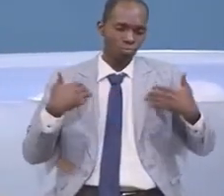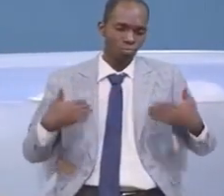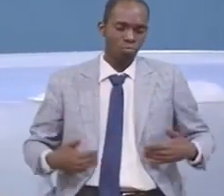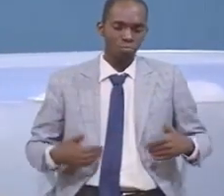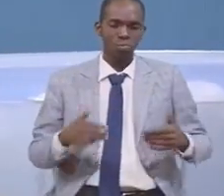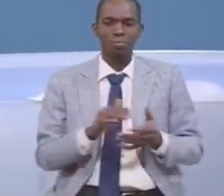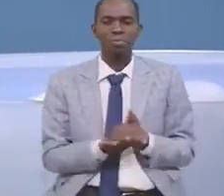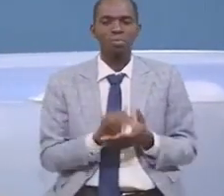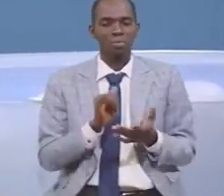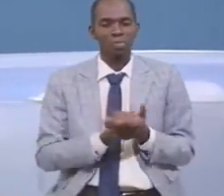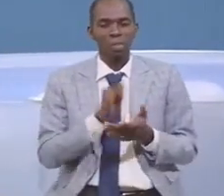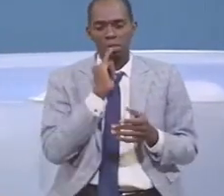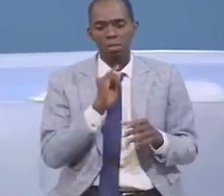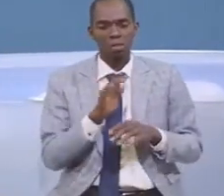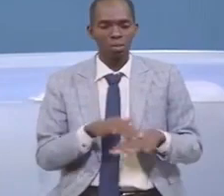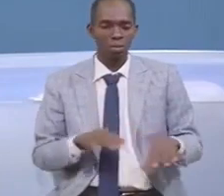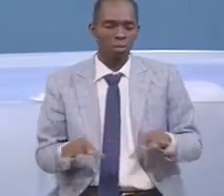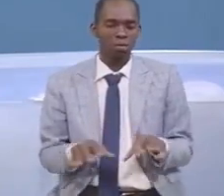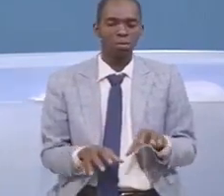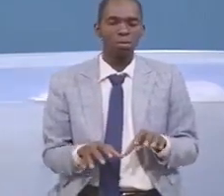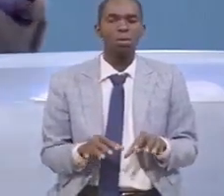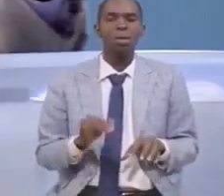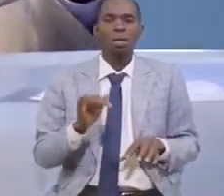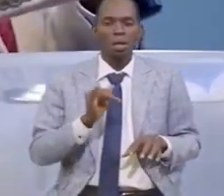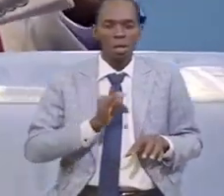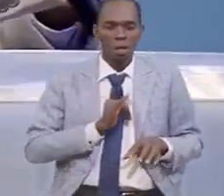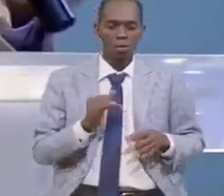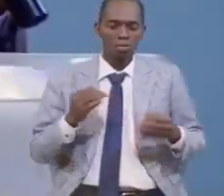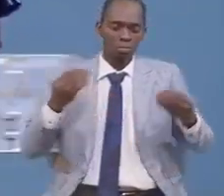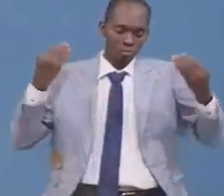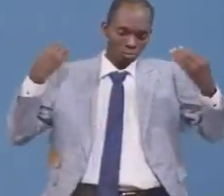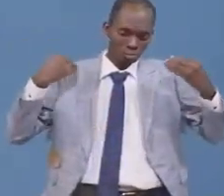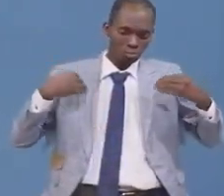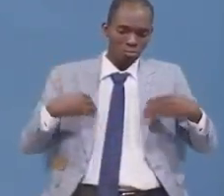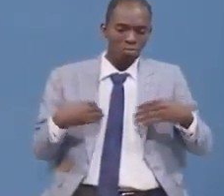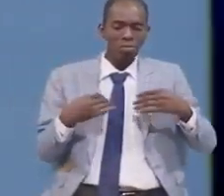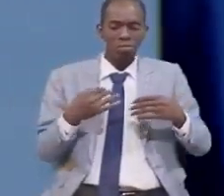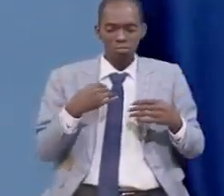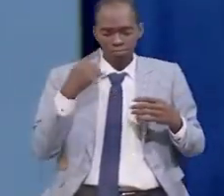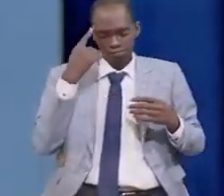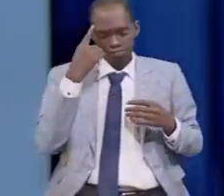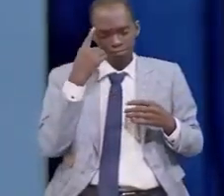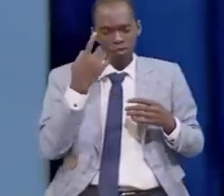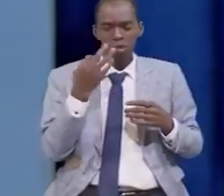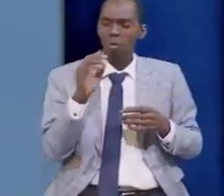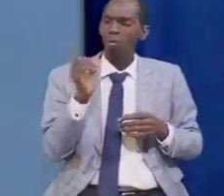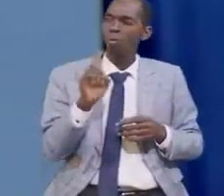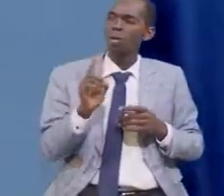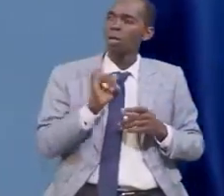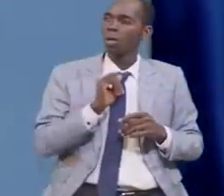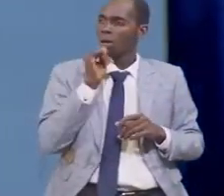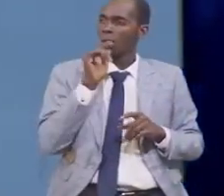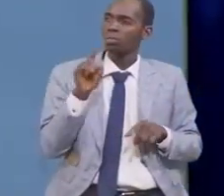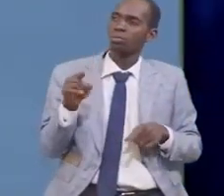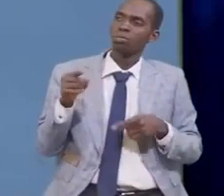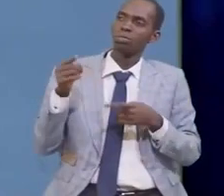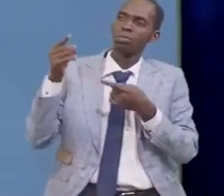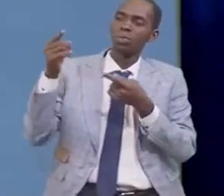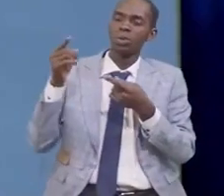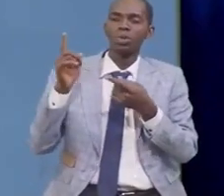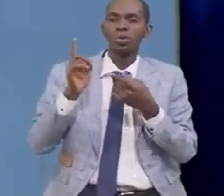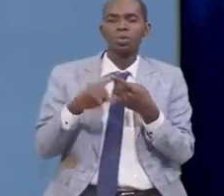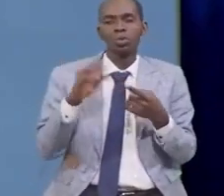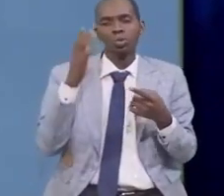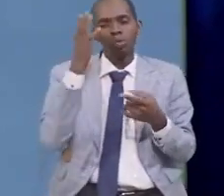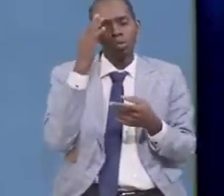వెళ్తున్నాను, అది ఒక క్రియ. I dress up. నేను వస్త్రాలు ధరించుకుంటాను. I need to think of where I am going that day to know the